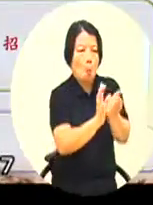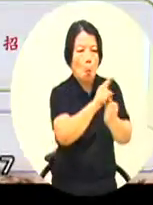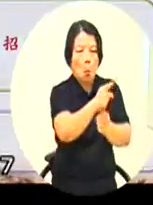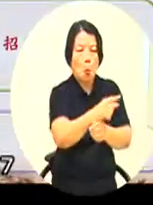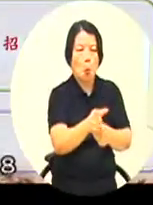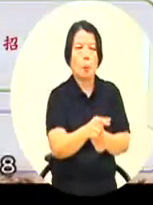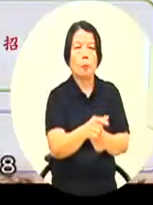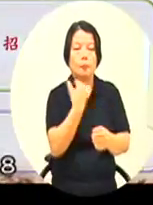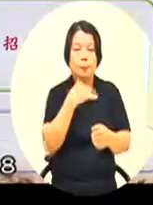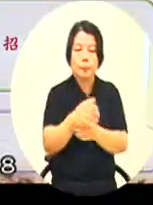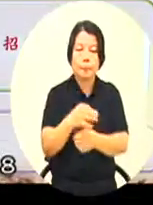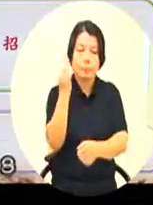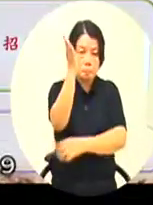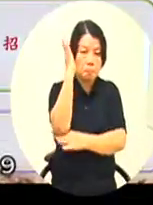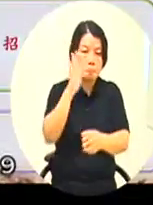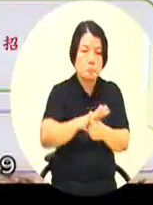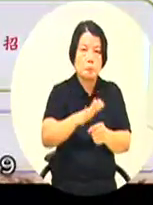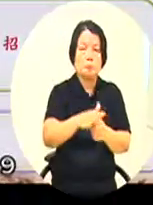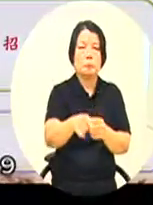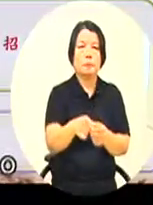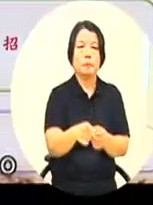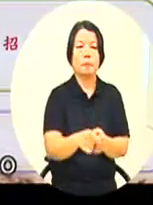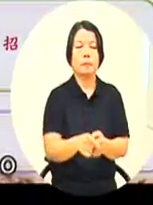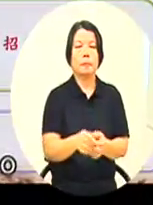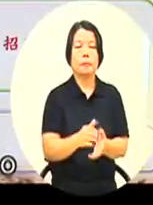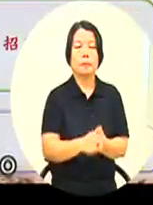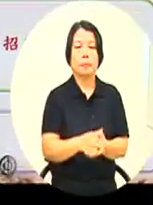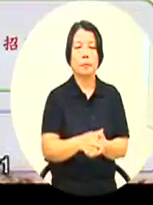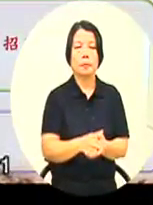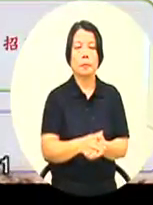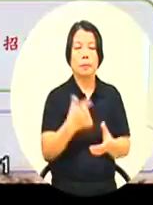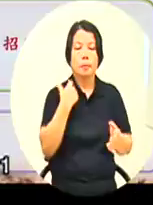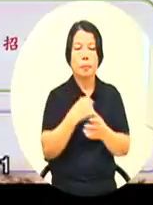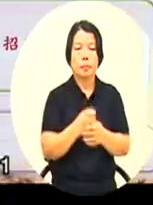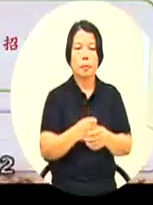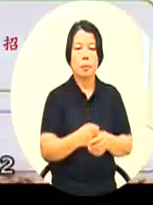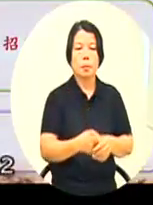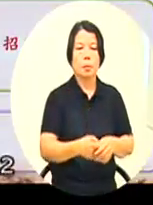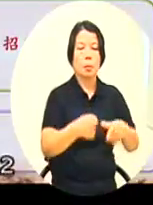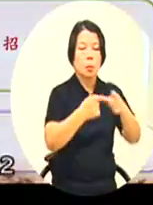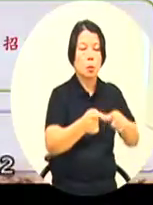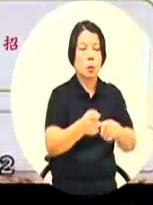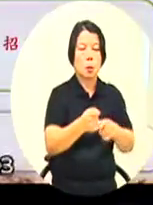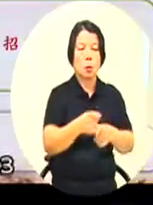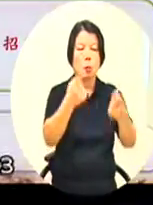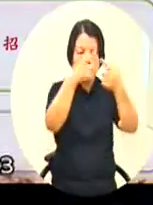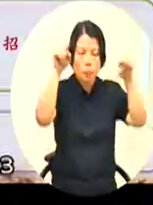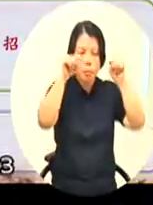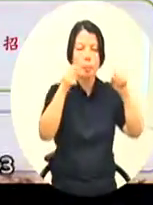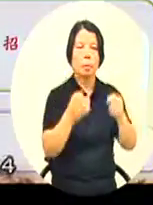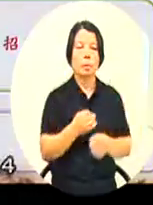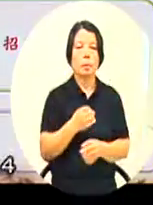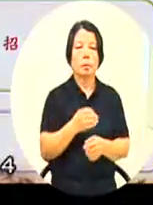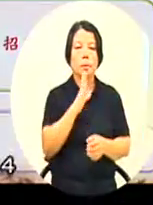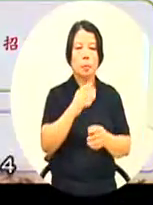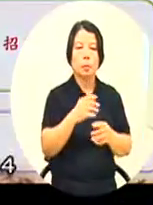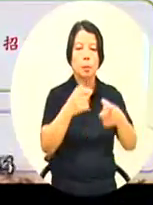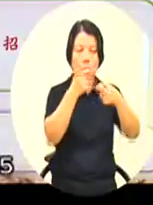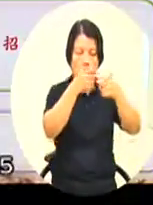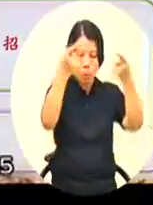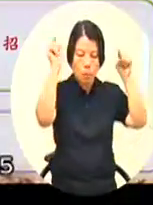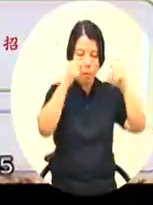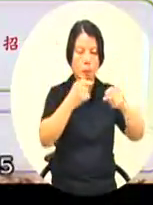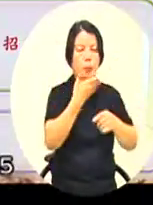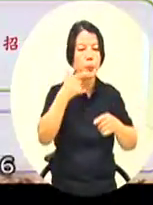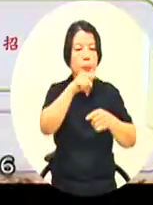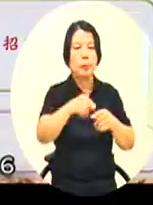获得的经费也是在当公私立大学，因为教育是投资机构嘛，所以公私立大学拿到的经